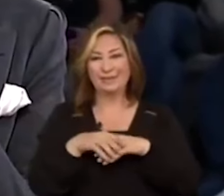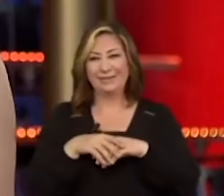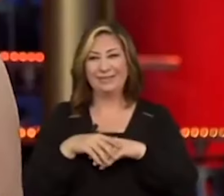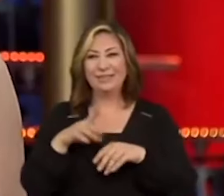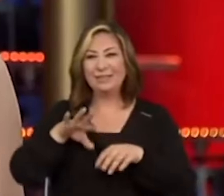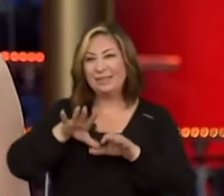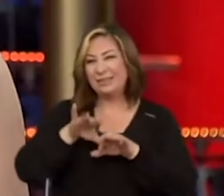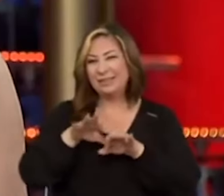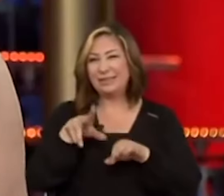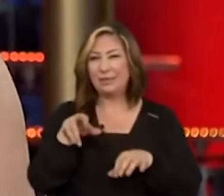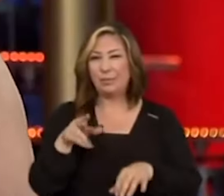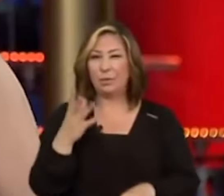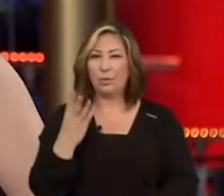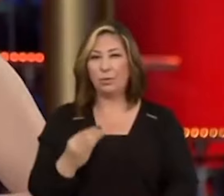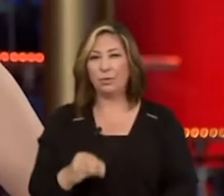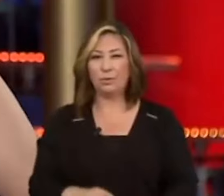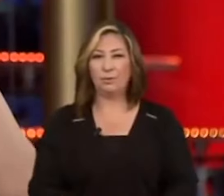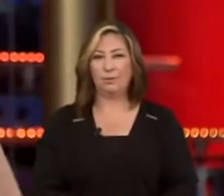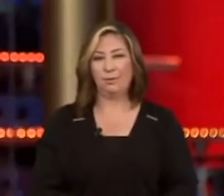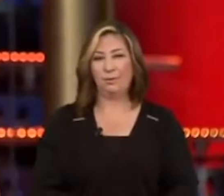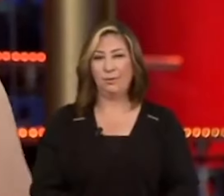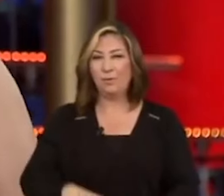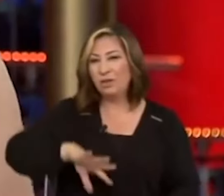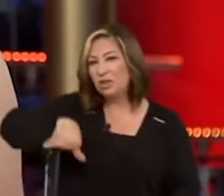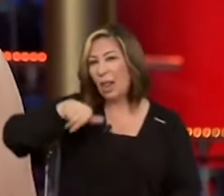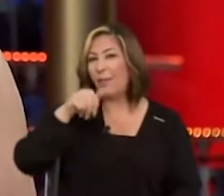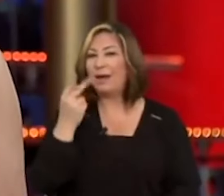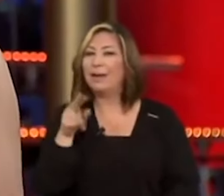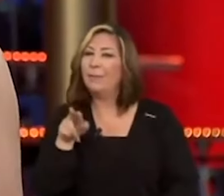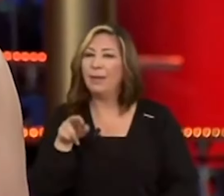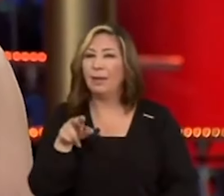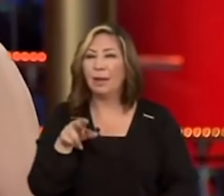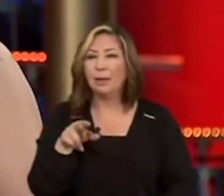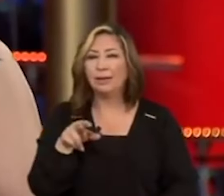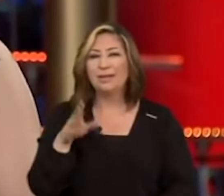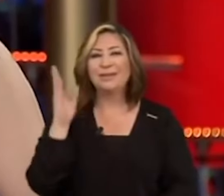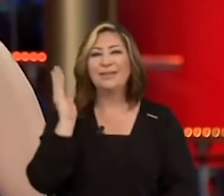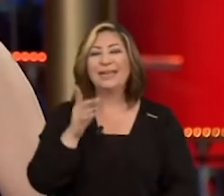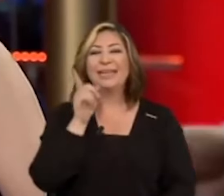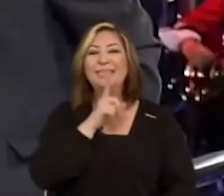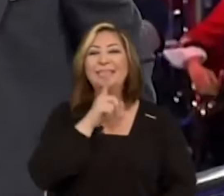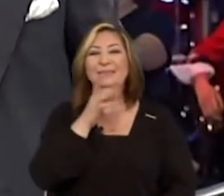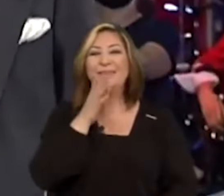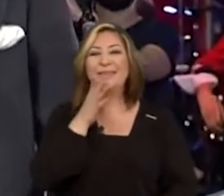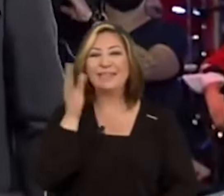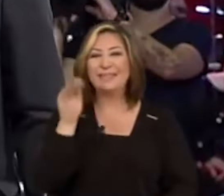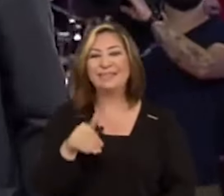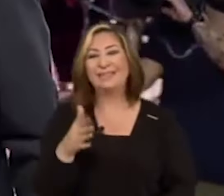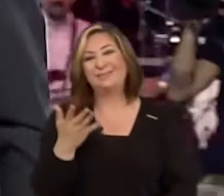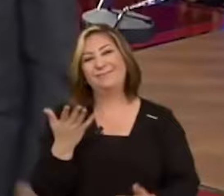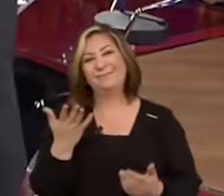Evet. Hırsızlık anlamına da geliyor yani. Çalmak, hırsızlık. Hani ulan İngilizce bilen insan